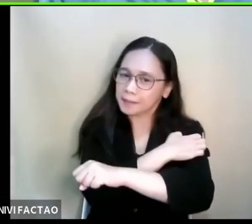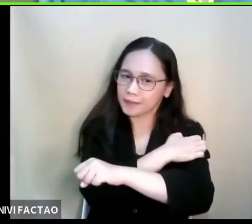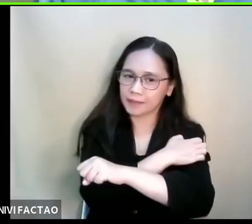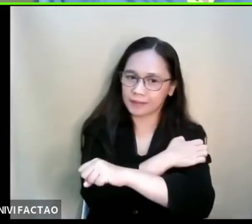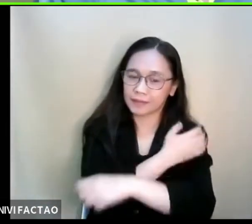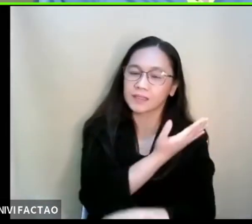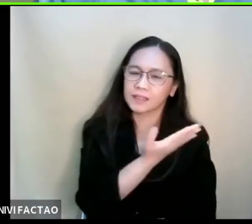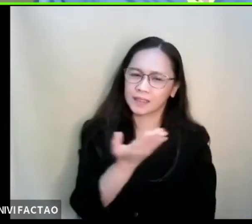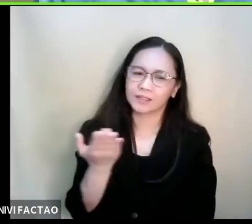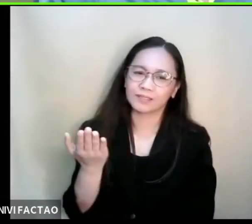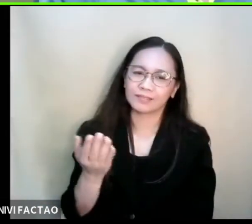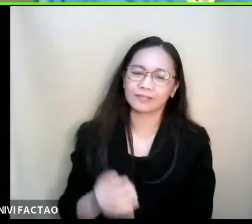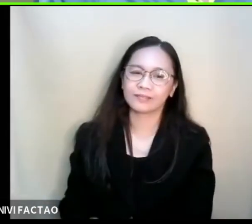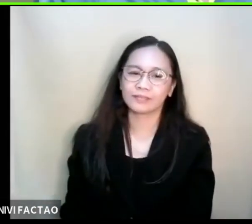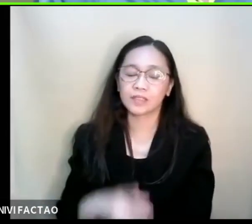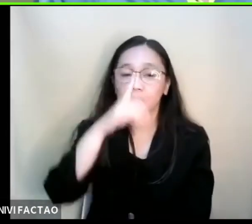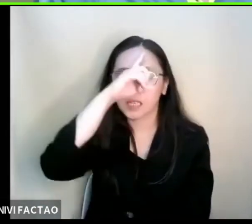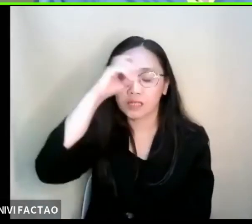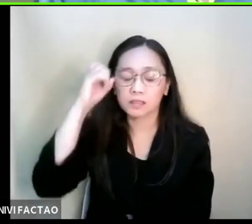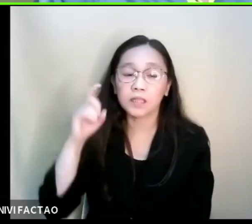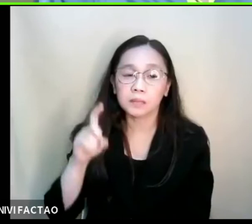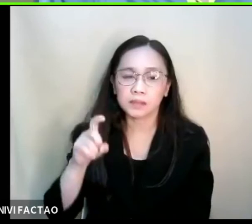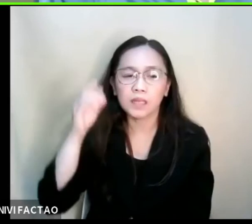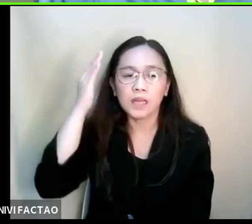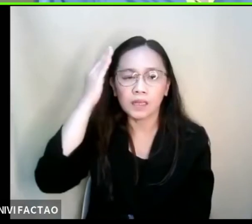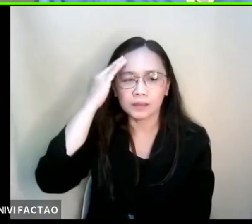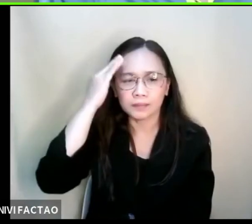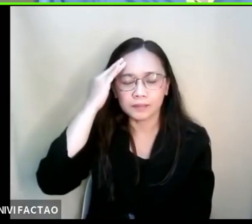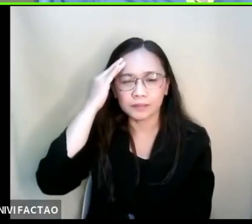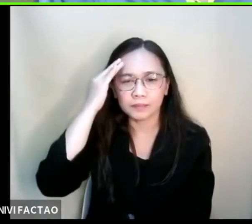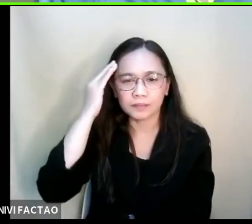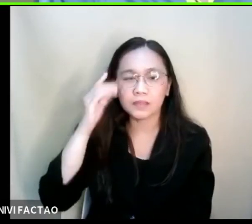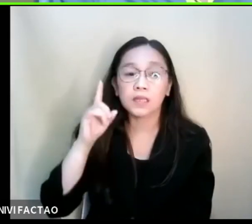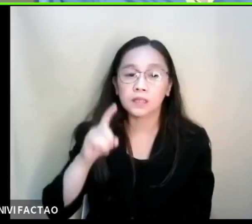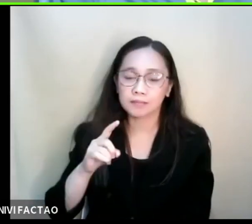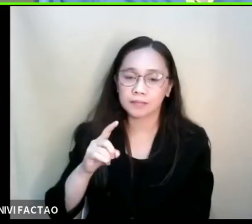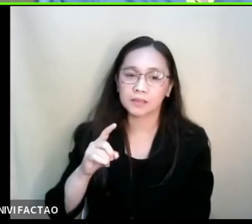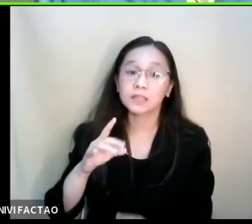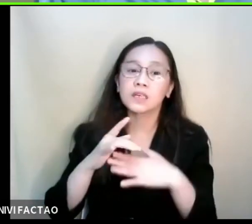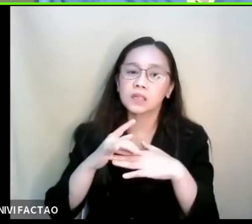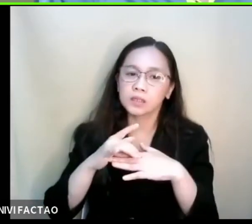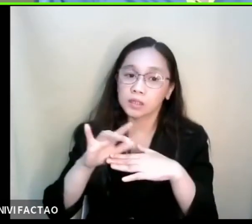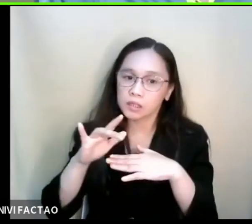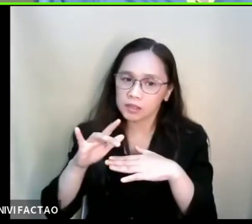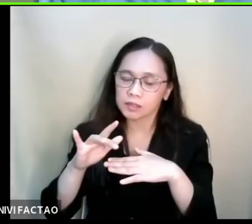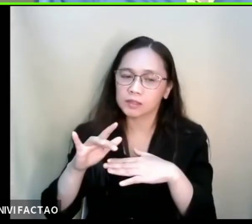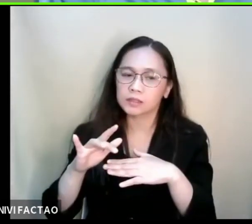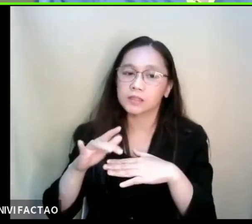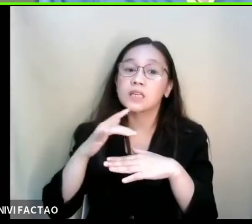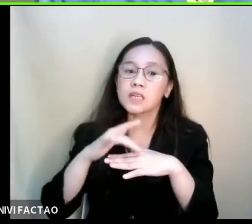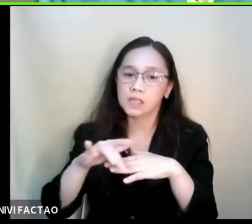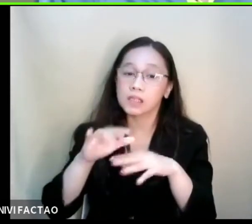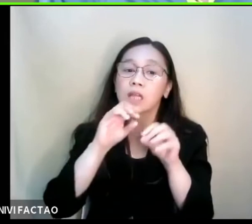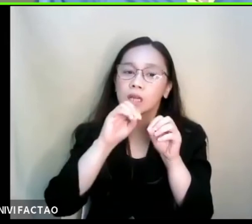kayo, no, kasi dapat alam naman natin yan, no, na dapat maaga, no, dapat maaga ang